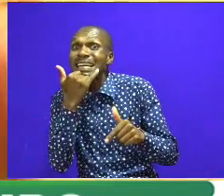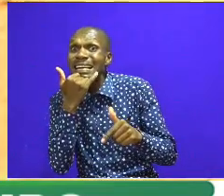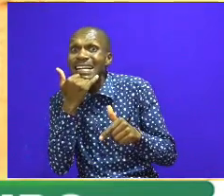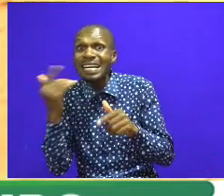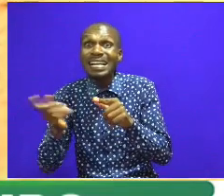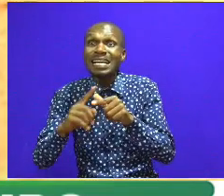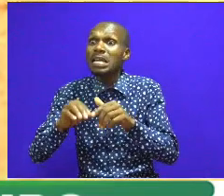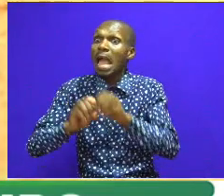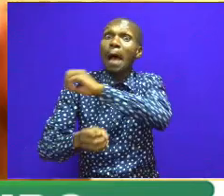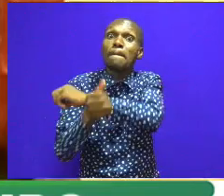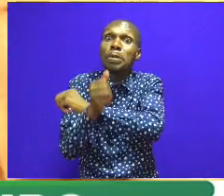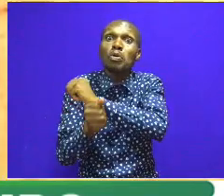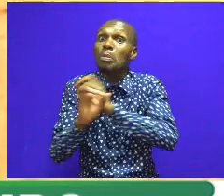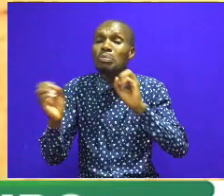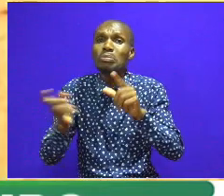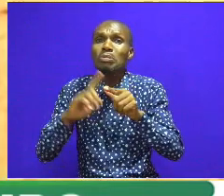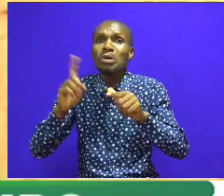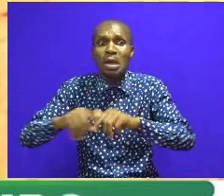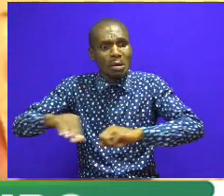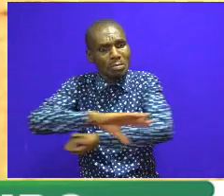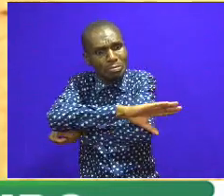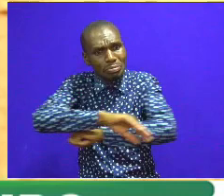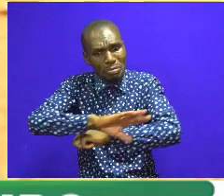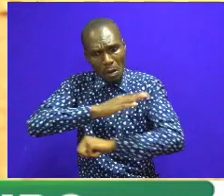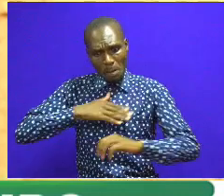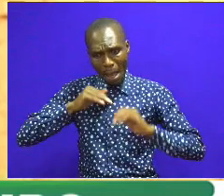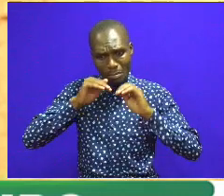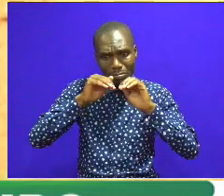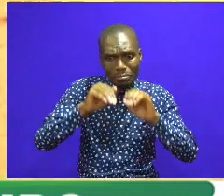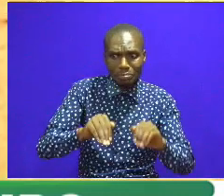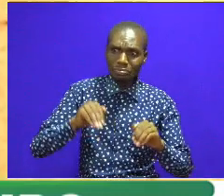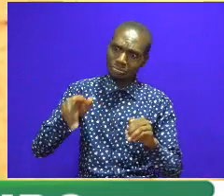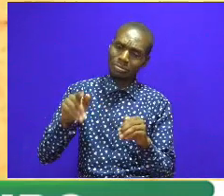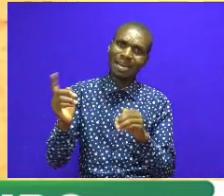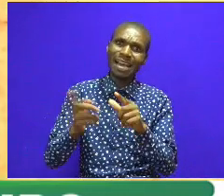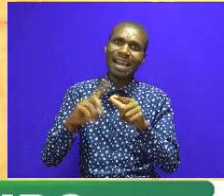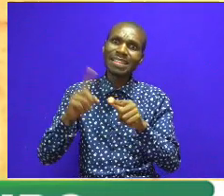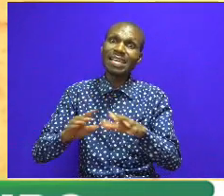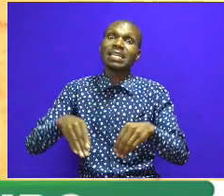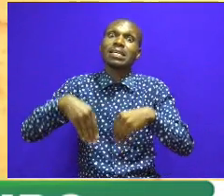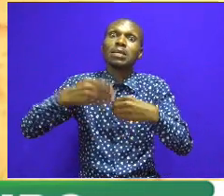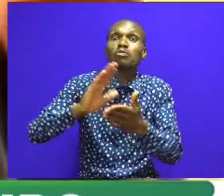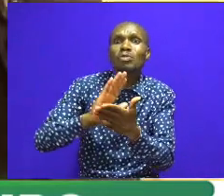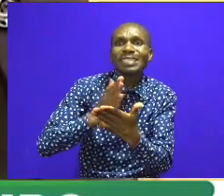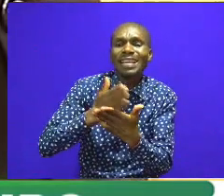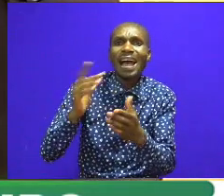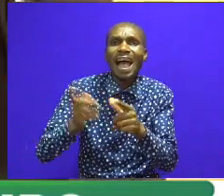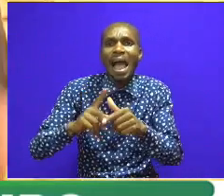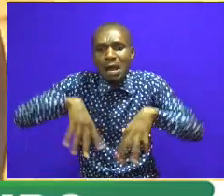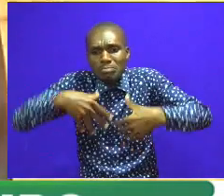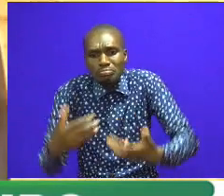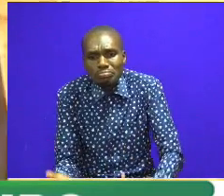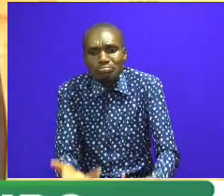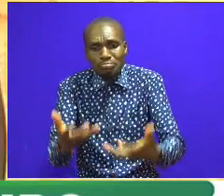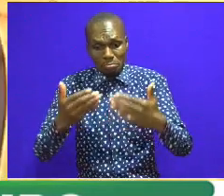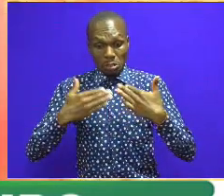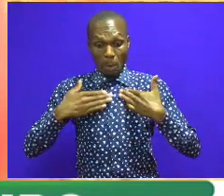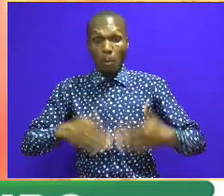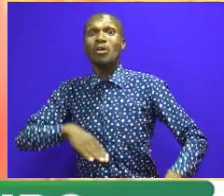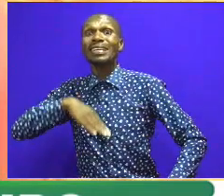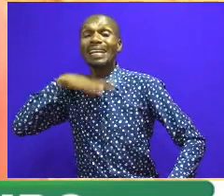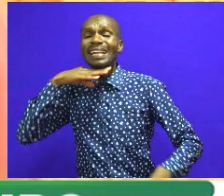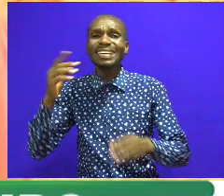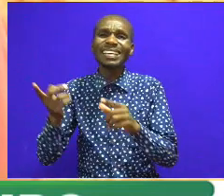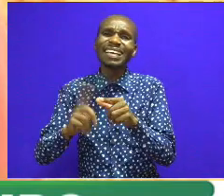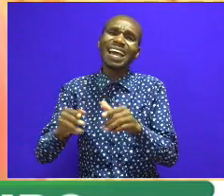anyago murama nobole mugwita kone nero kone nero enanete nero tindo kore tomubere